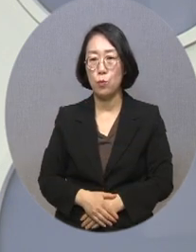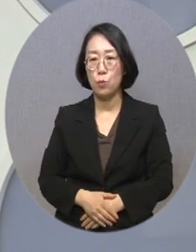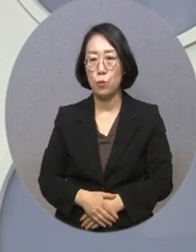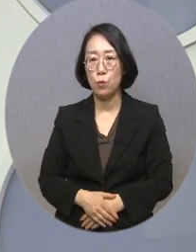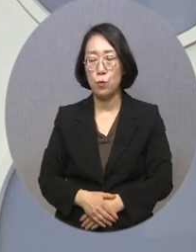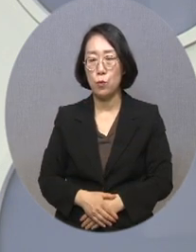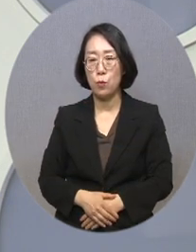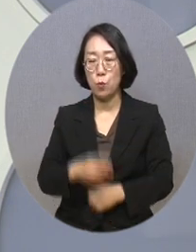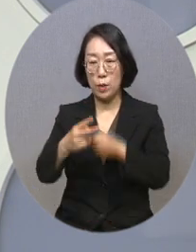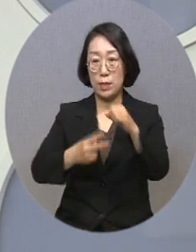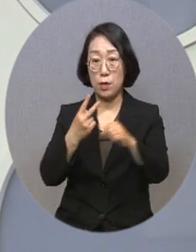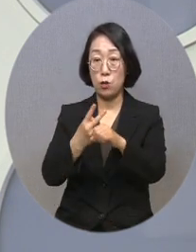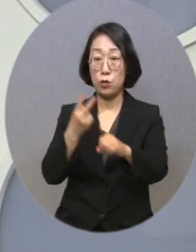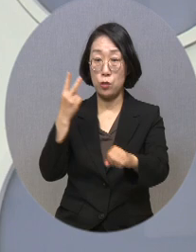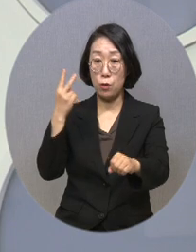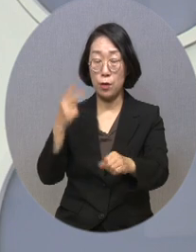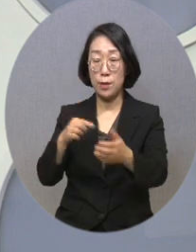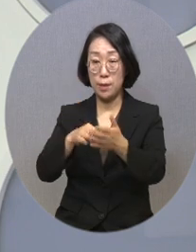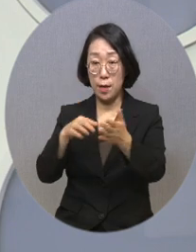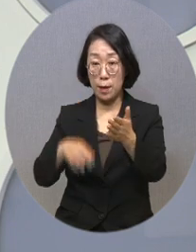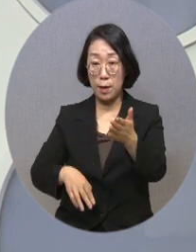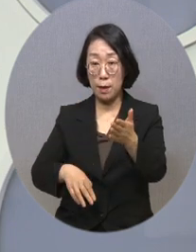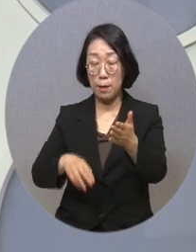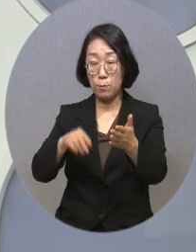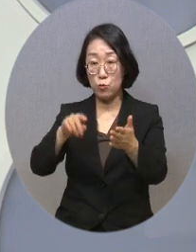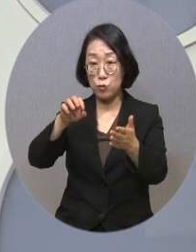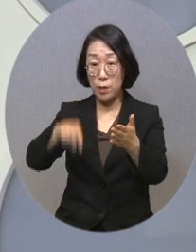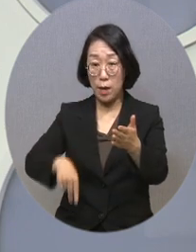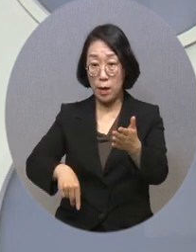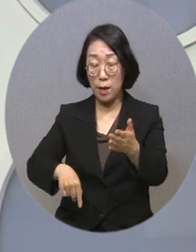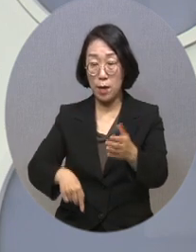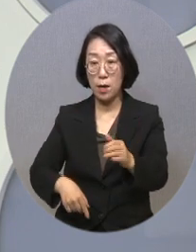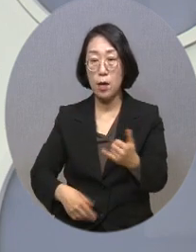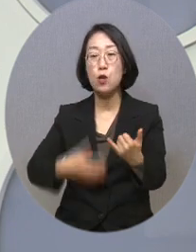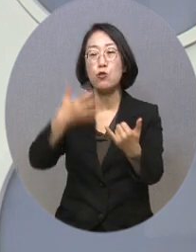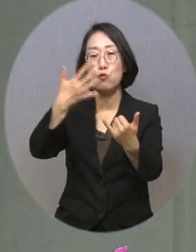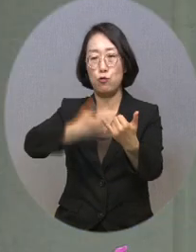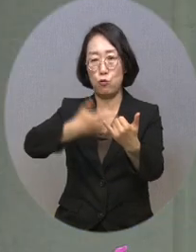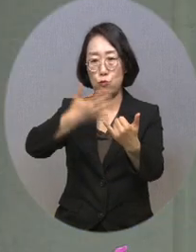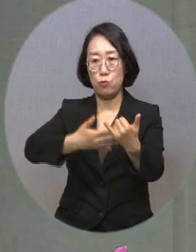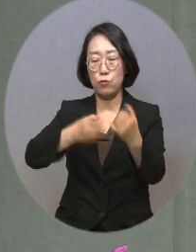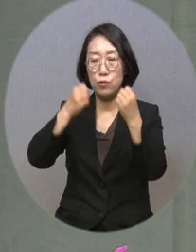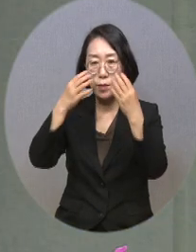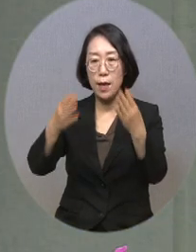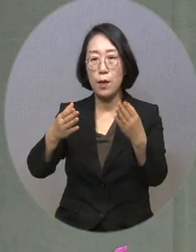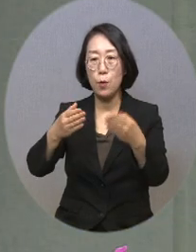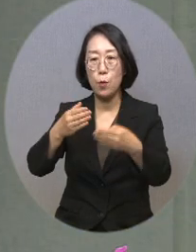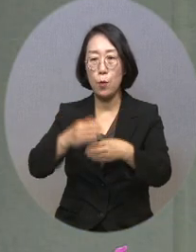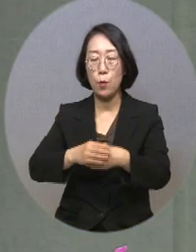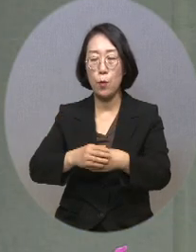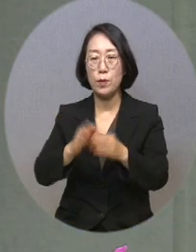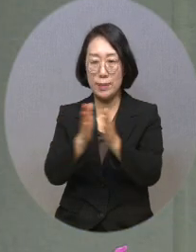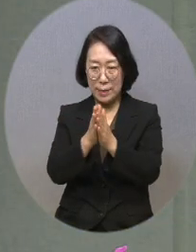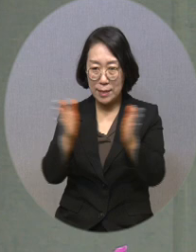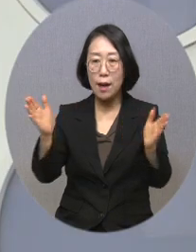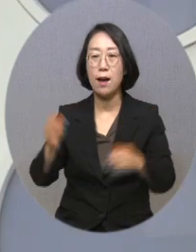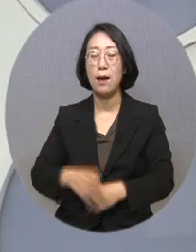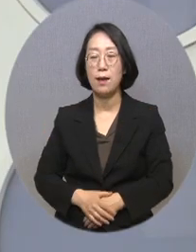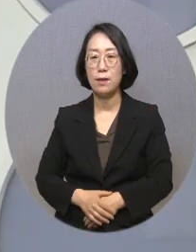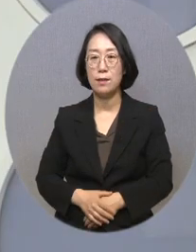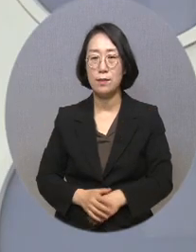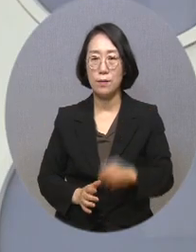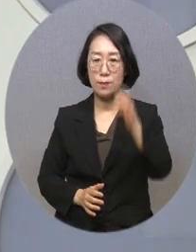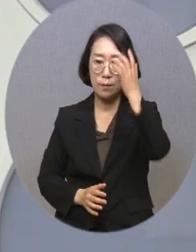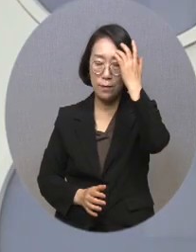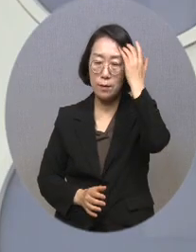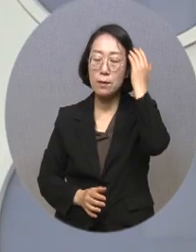세무사회가 2년 전에 세무사 TV 유튜브를 네. 이제 새로 이제 창설을 했습니다. 네, 개설을